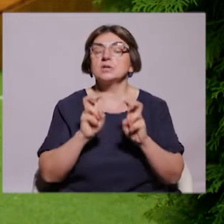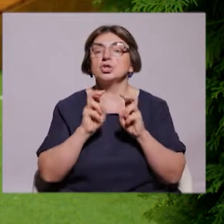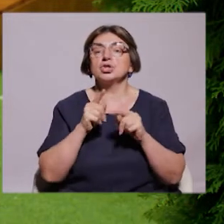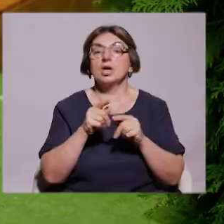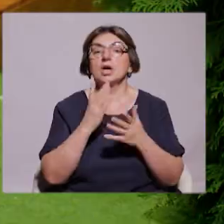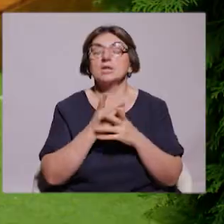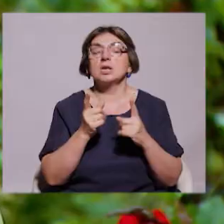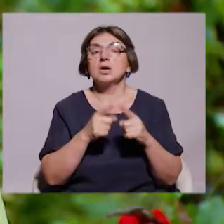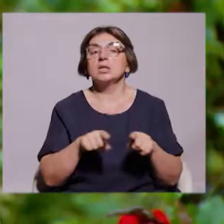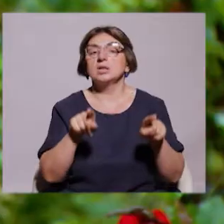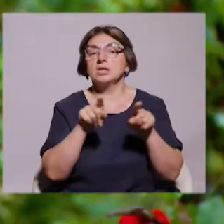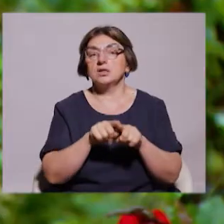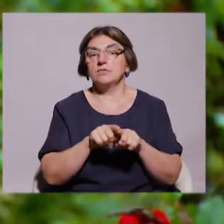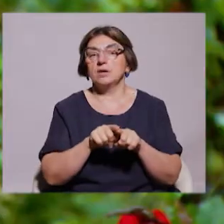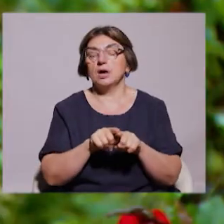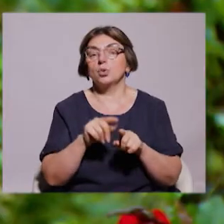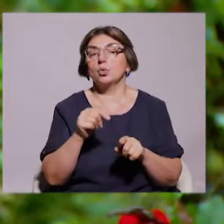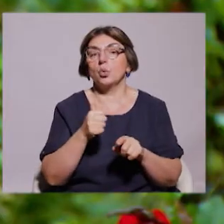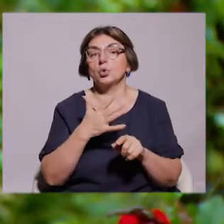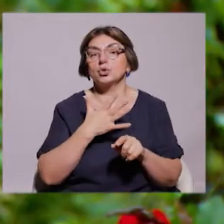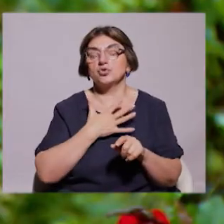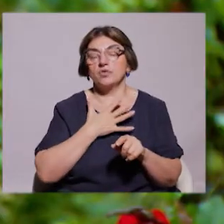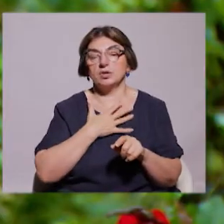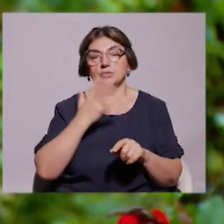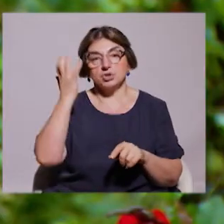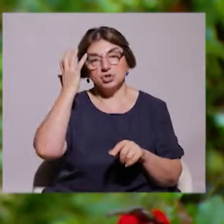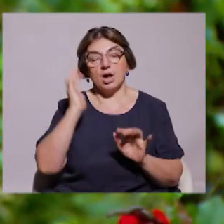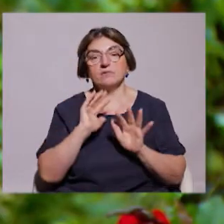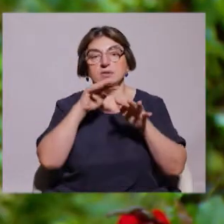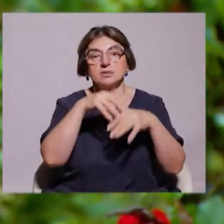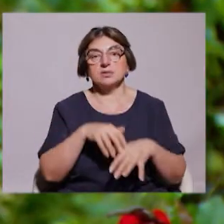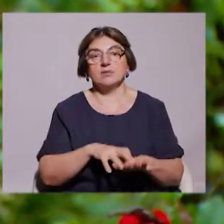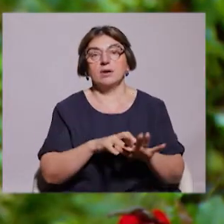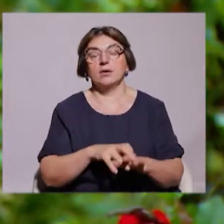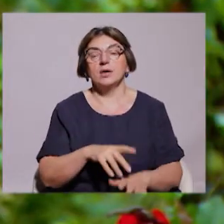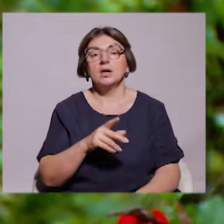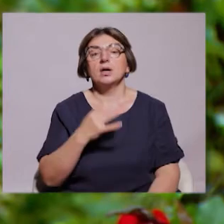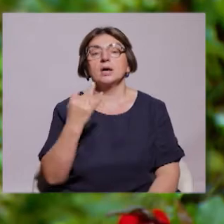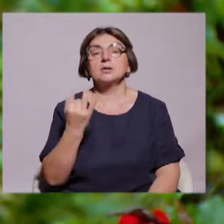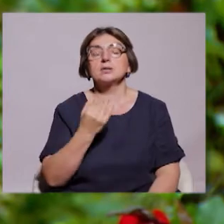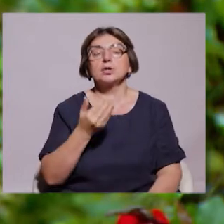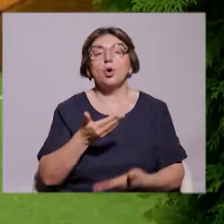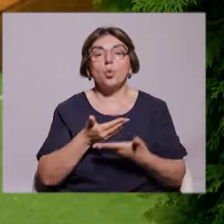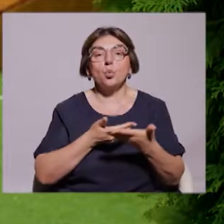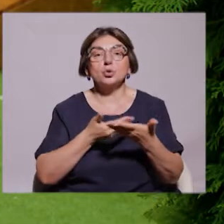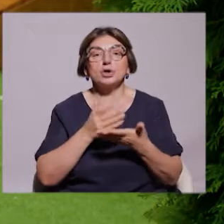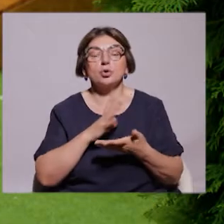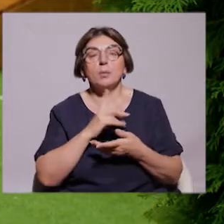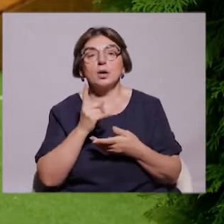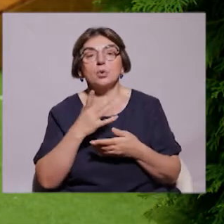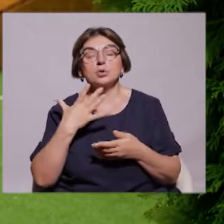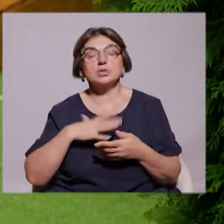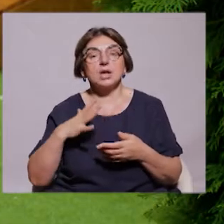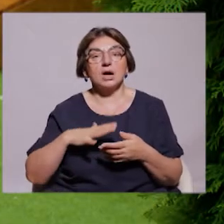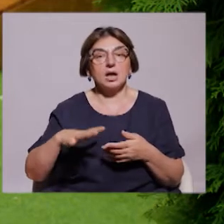ეს იგივეა ჩვენთვის შავი ზღვა. ეხლა საინტერესო, რა ურთიერთობაში იმყოფებოდა საქართველო ბერძნებთან. მე მინდა შეგახსენოთ ჯერ კიდევ